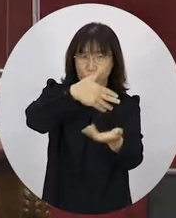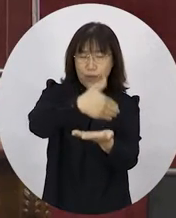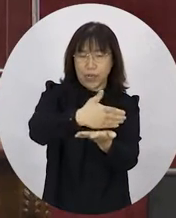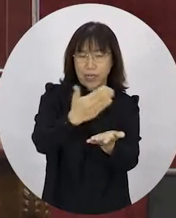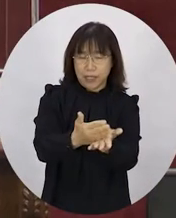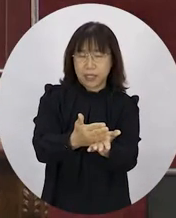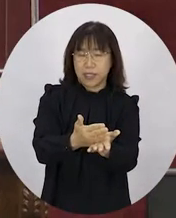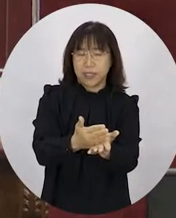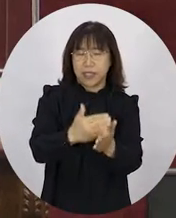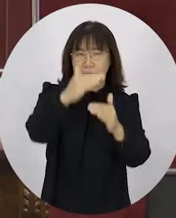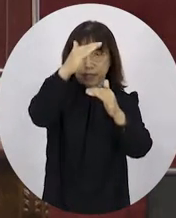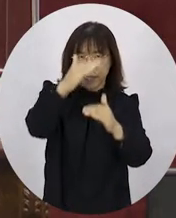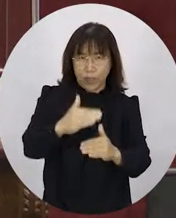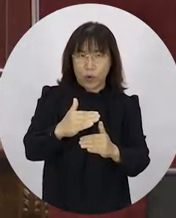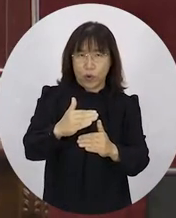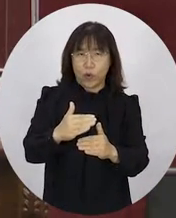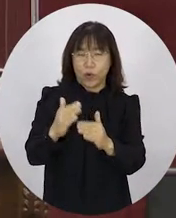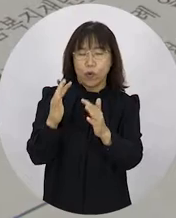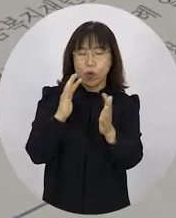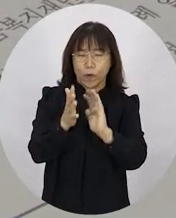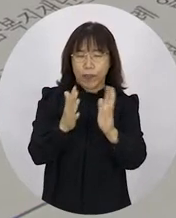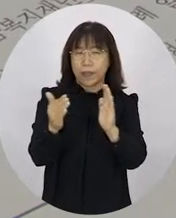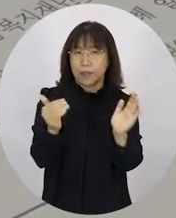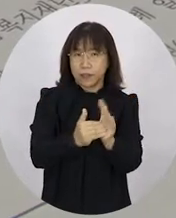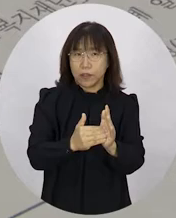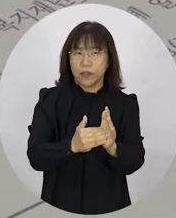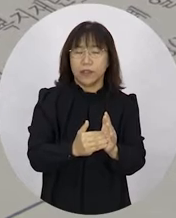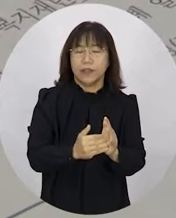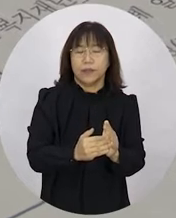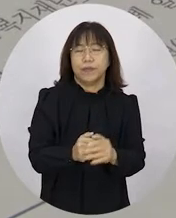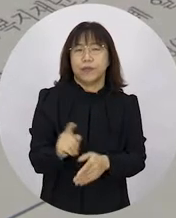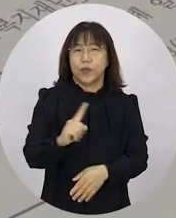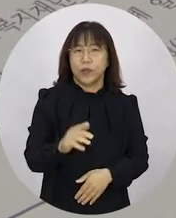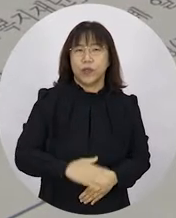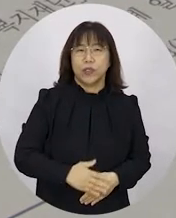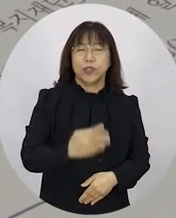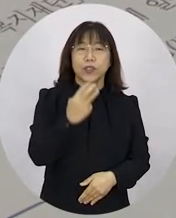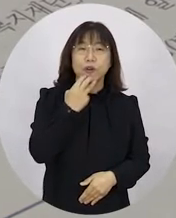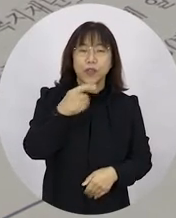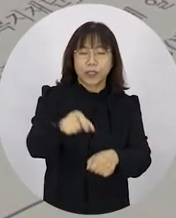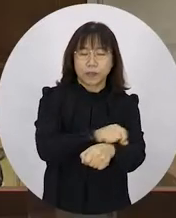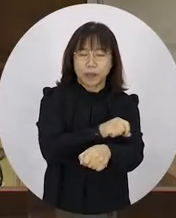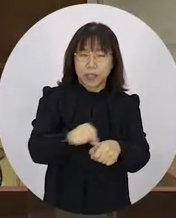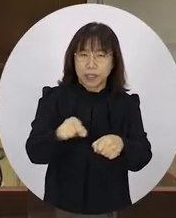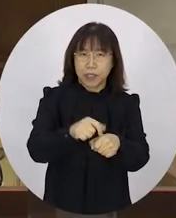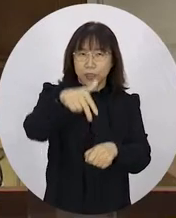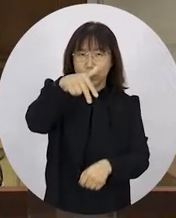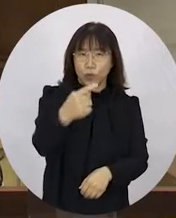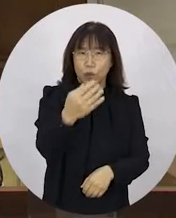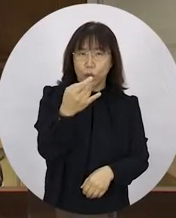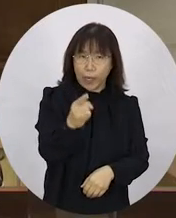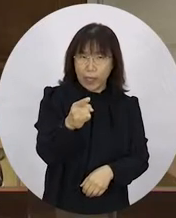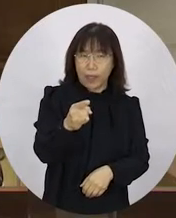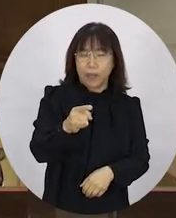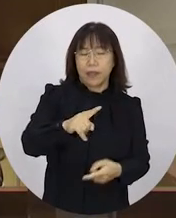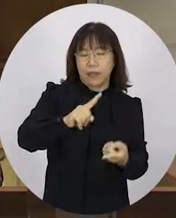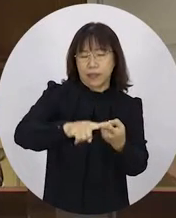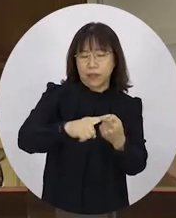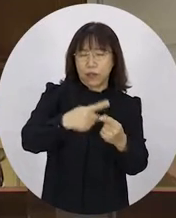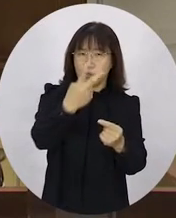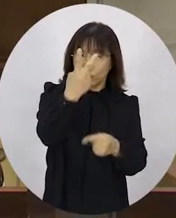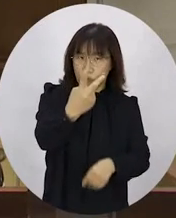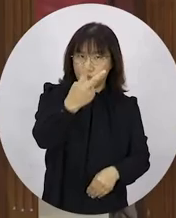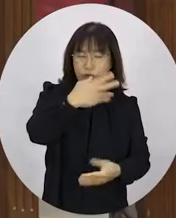17건의 안건이 처리됐습니다 먼저 운영위원회에서는 서울특별시 강서구의회 위원회 조례 일부개정